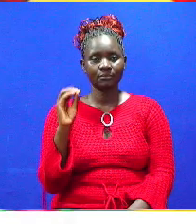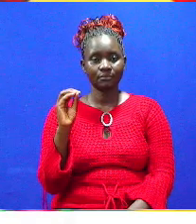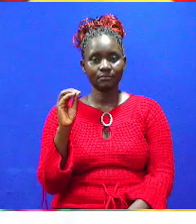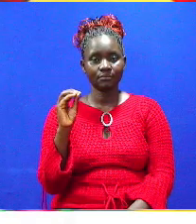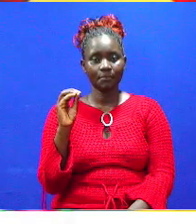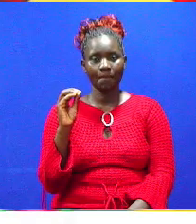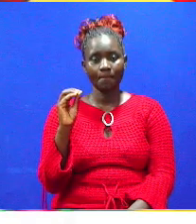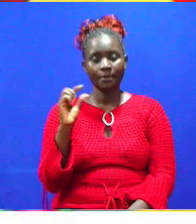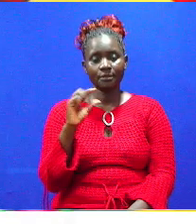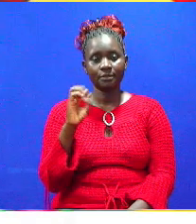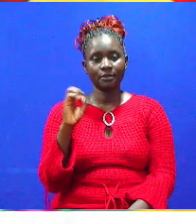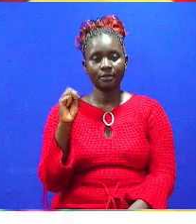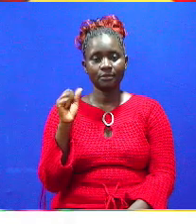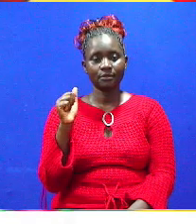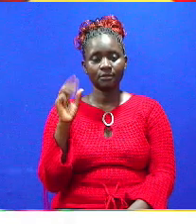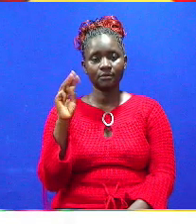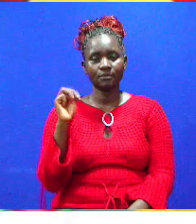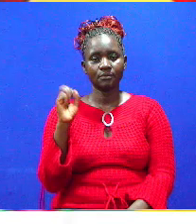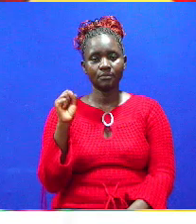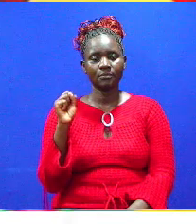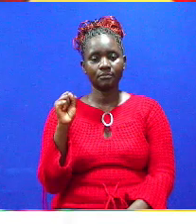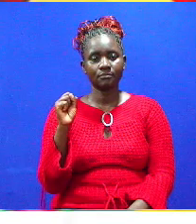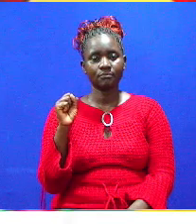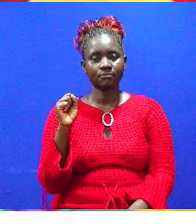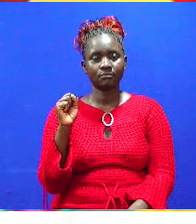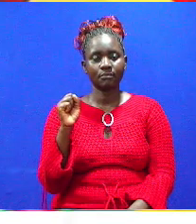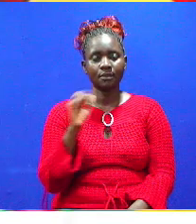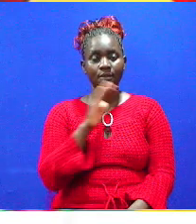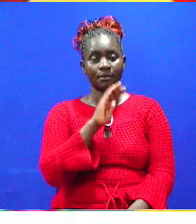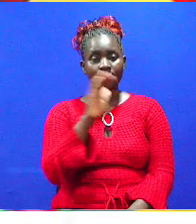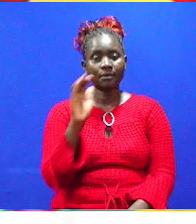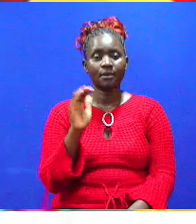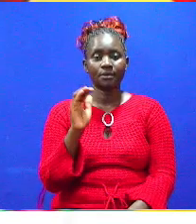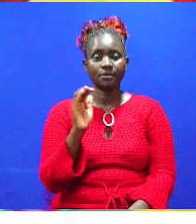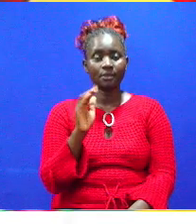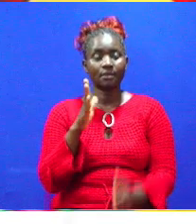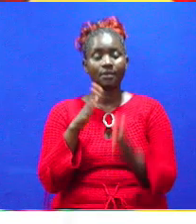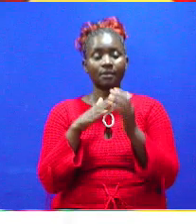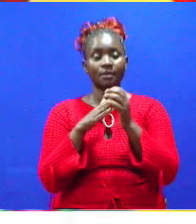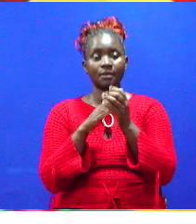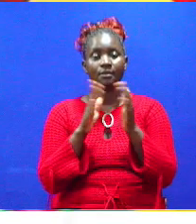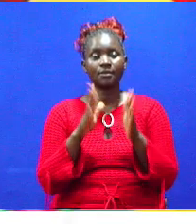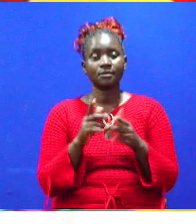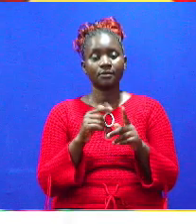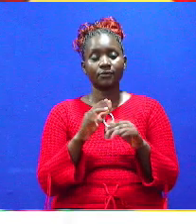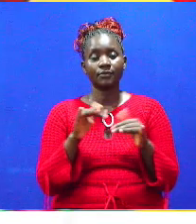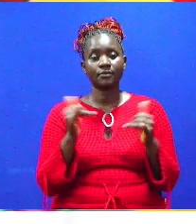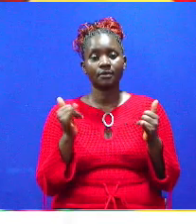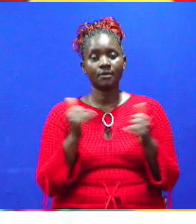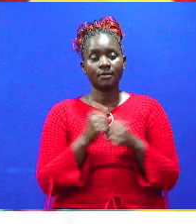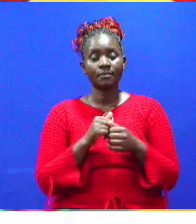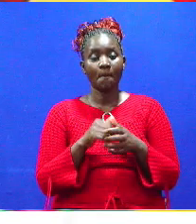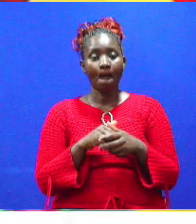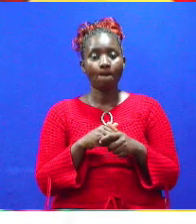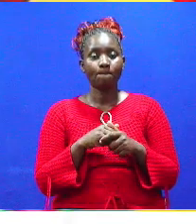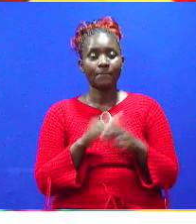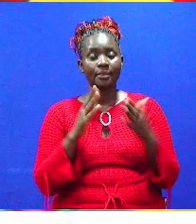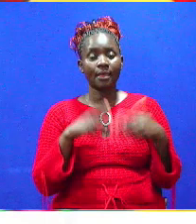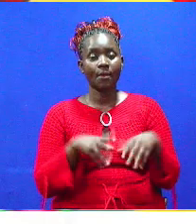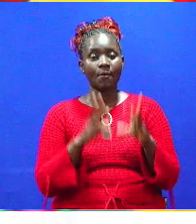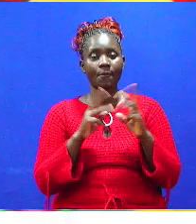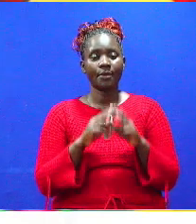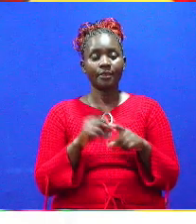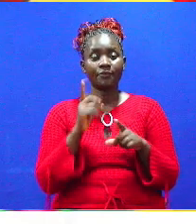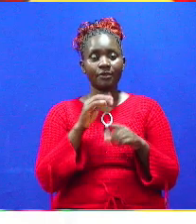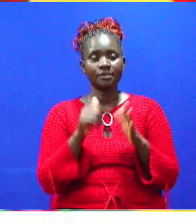ya gesima tuti nyeme ino banyaleko babako bolia abarai kuruwase county yobanyaleko babako ligia enchira yoko